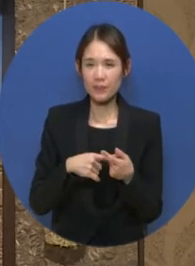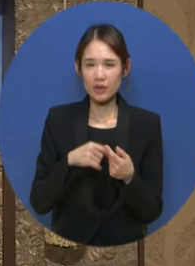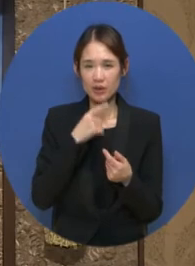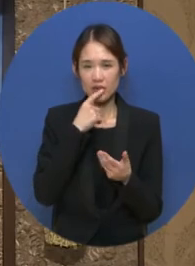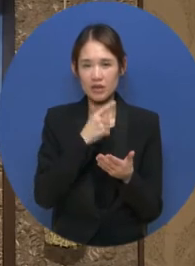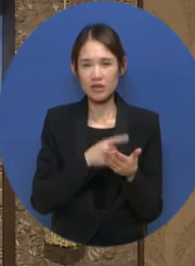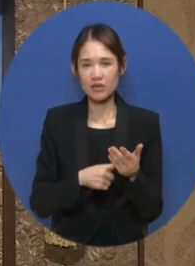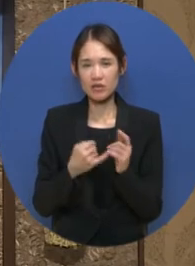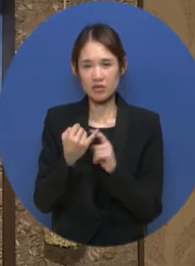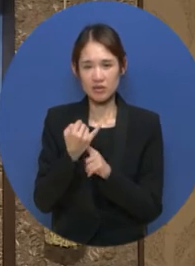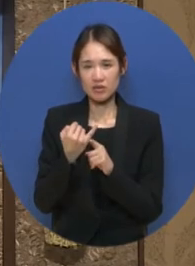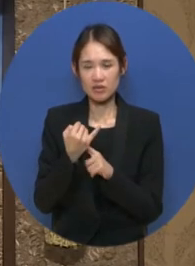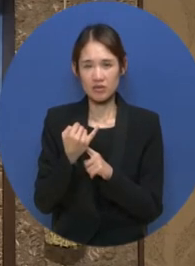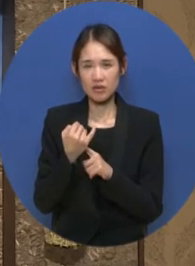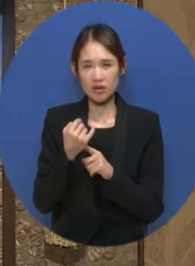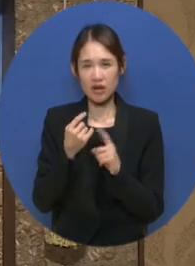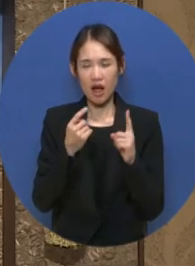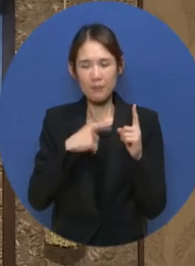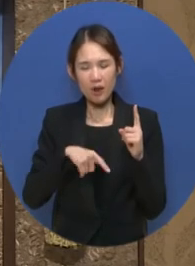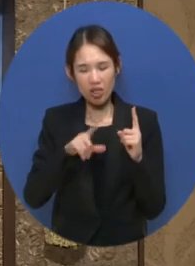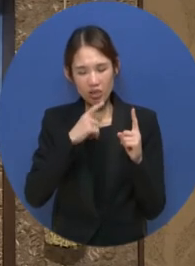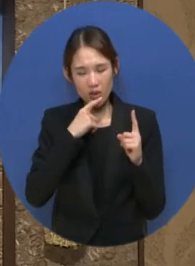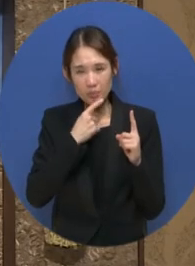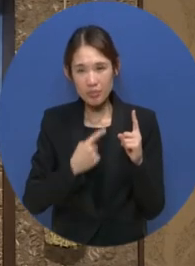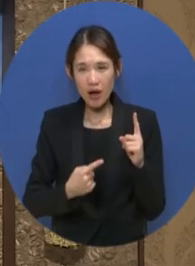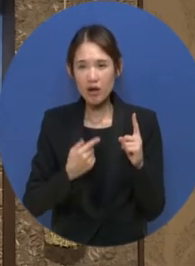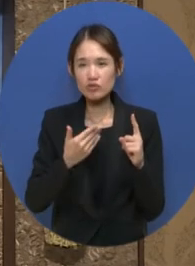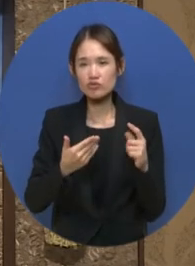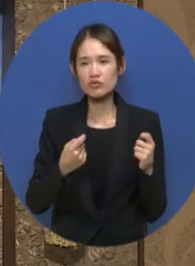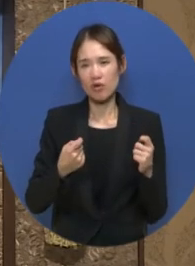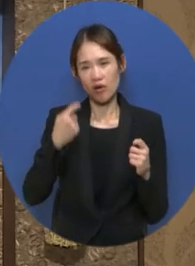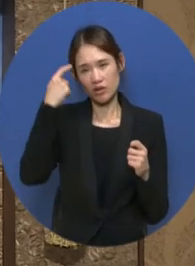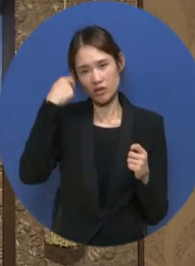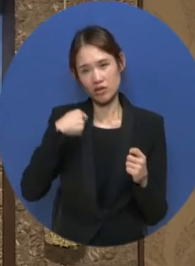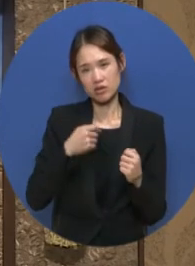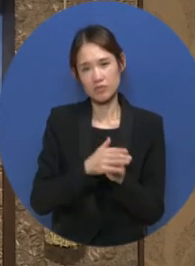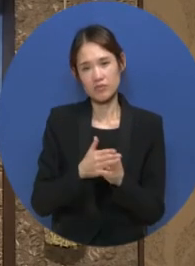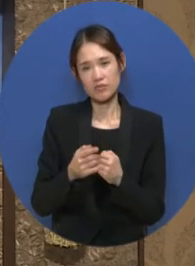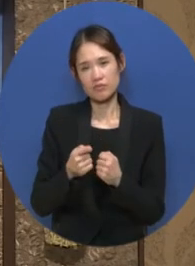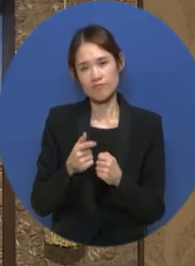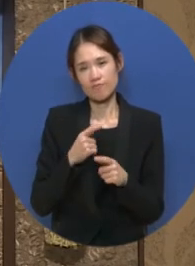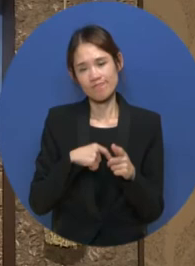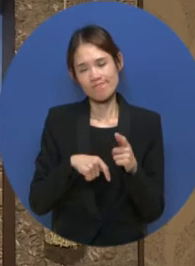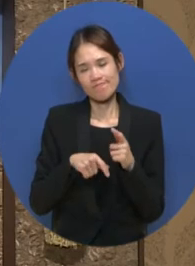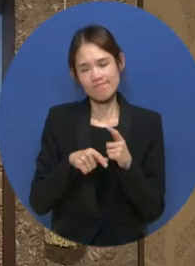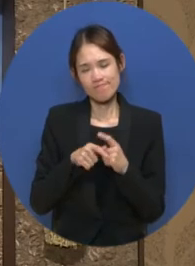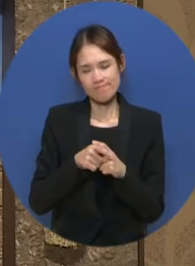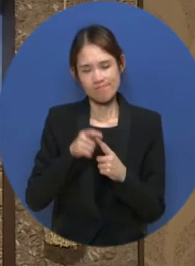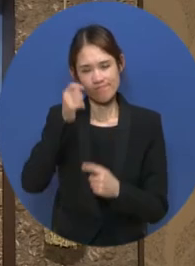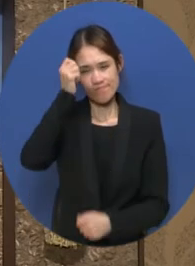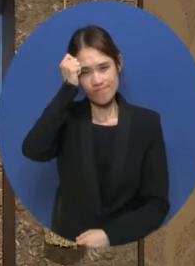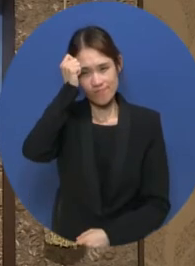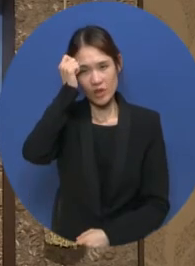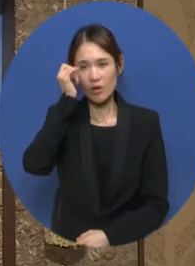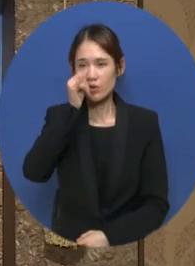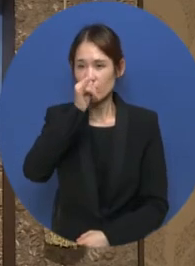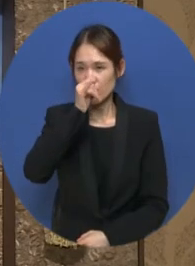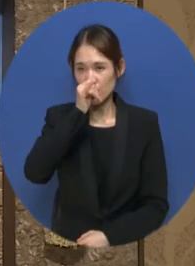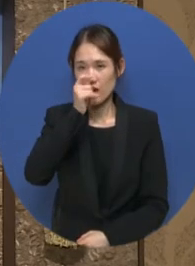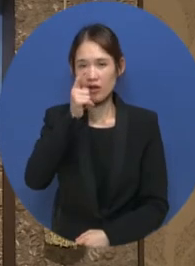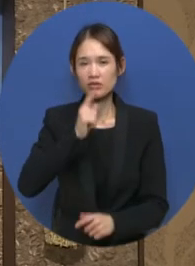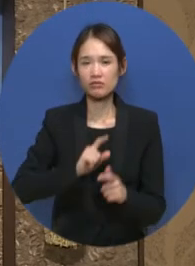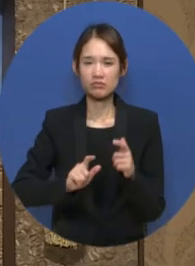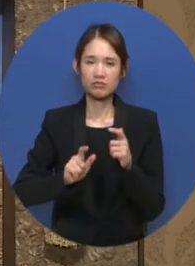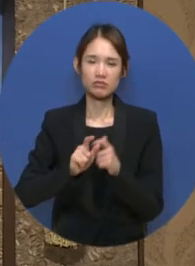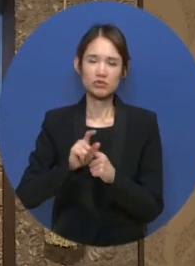이 피해 여성에게 는 이제 또다른 이제 피해가 조금 주어져서 요 부분들이 사실은 좀 기억에 남지만 뭐 하나는